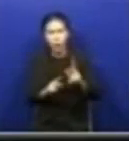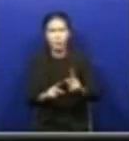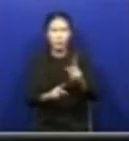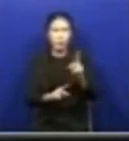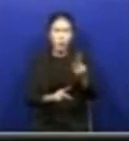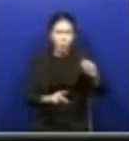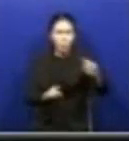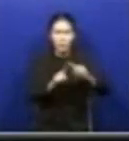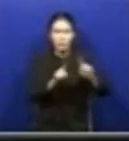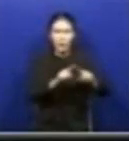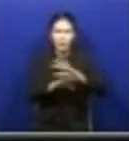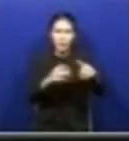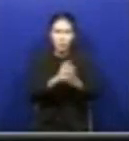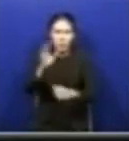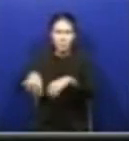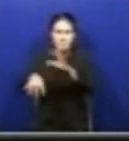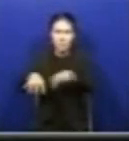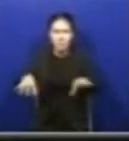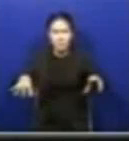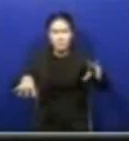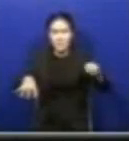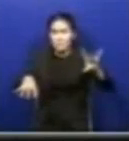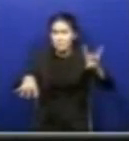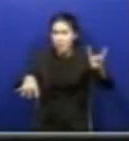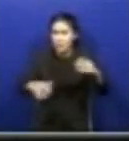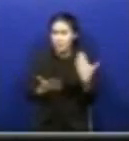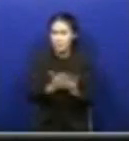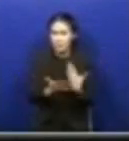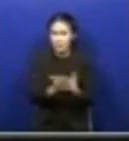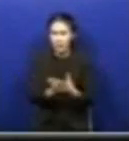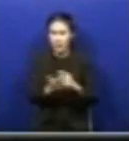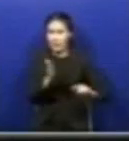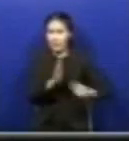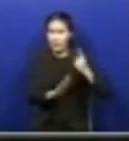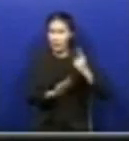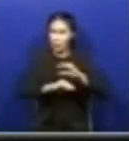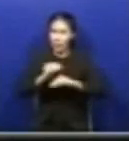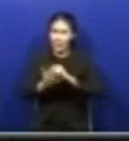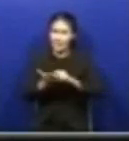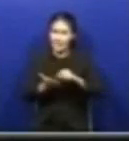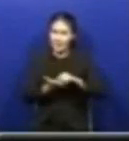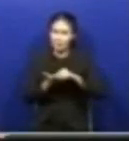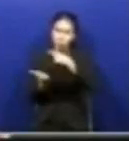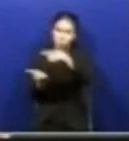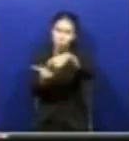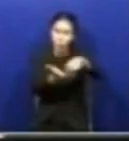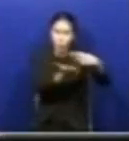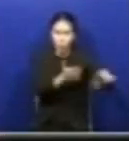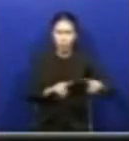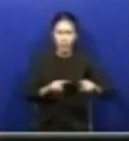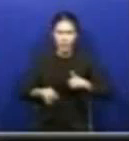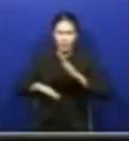ตั้ง38หน่วยงานที่รับงบประมาณกลับเข้าไปเป็นงบกลาง